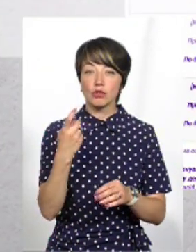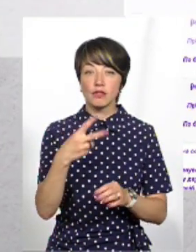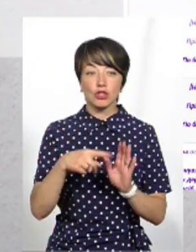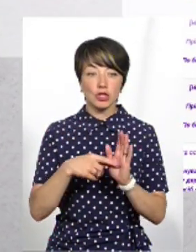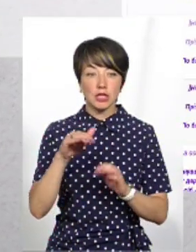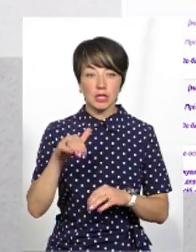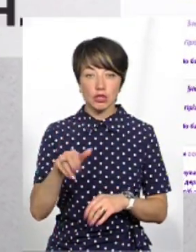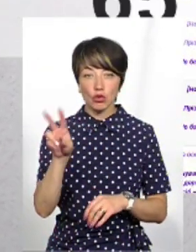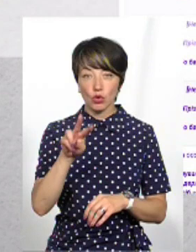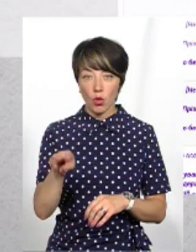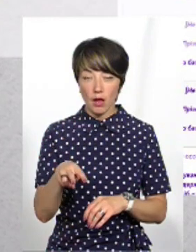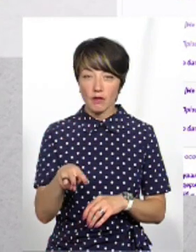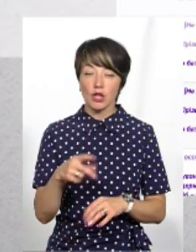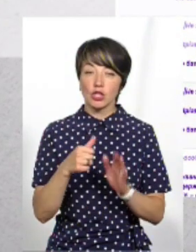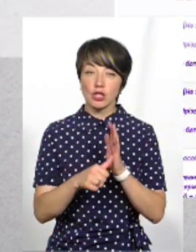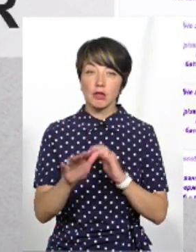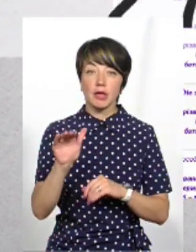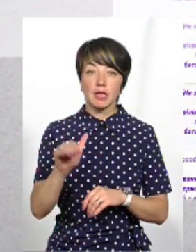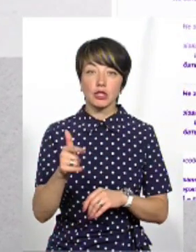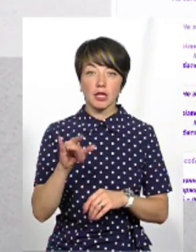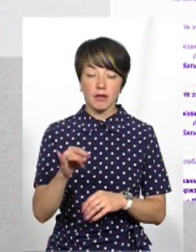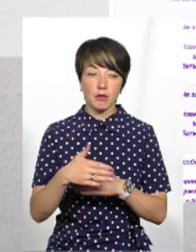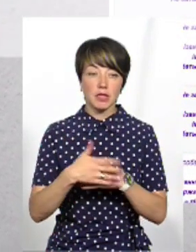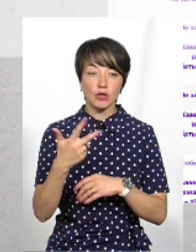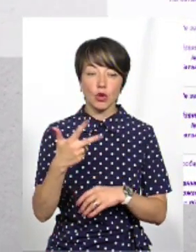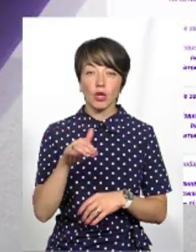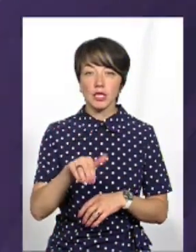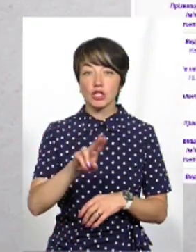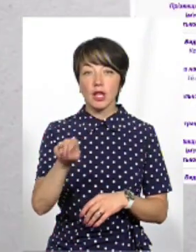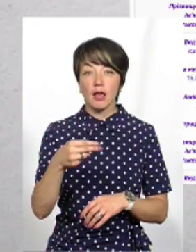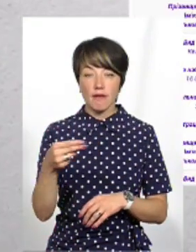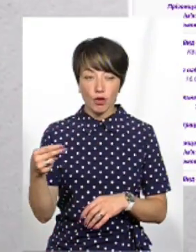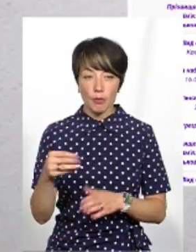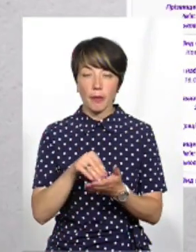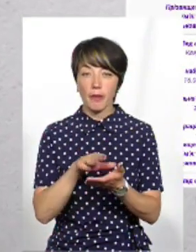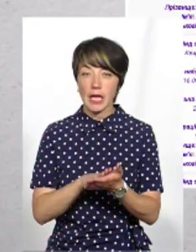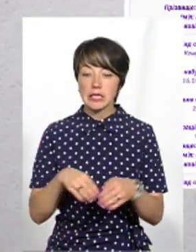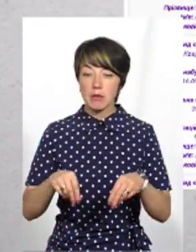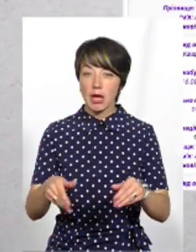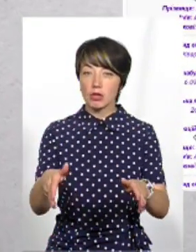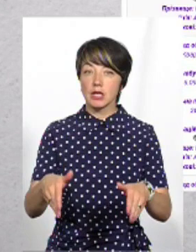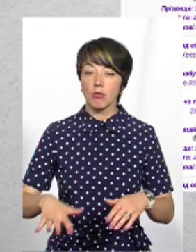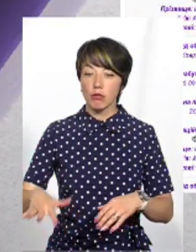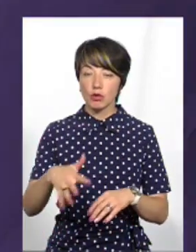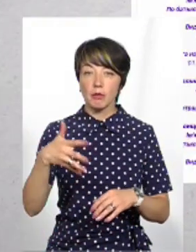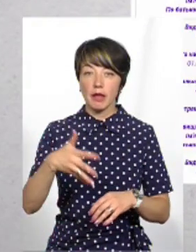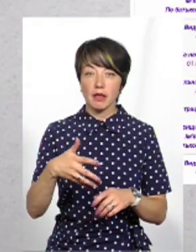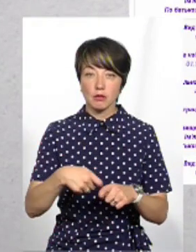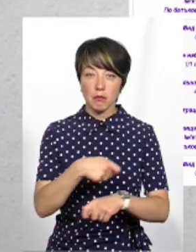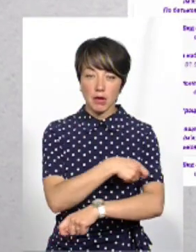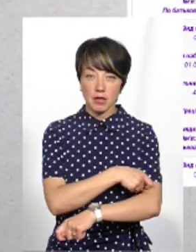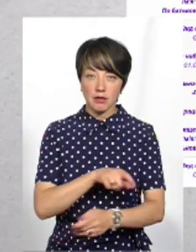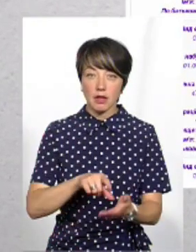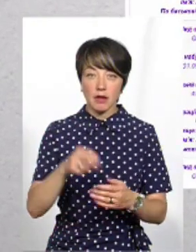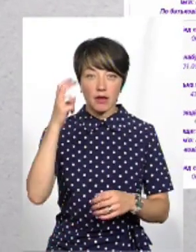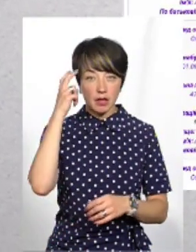126 тисяч доларів, 65 тисяч гривень та близько 3 тисяч євро. Задекларовано земельну ділянку площею 5 тисяч метрів